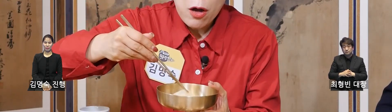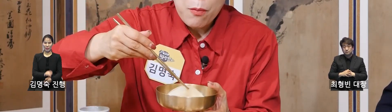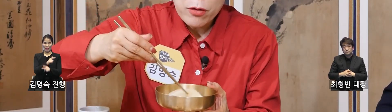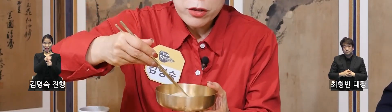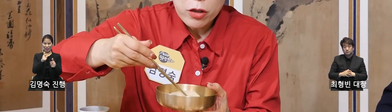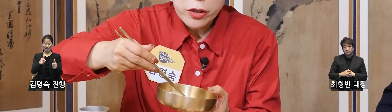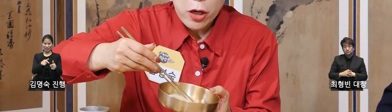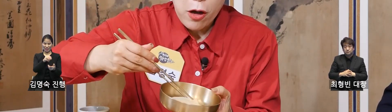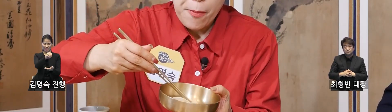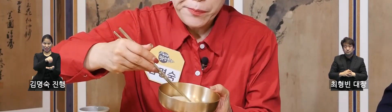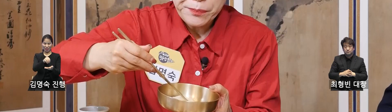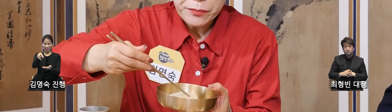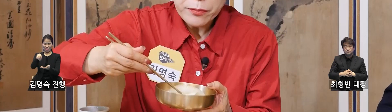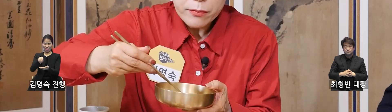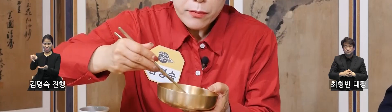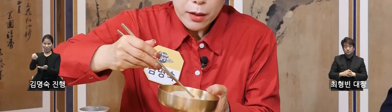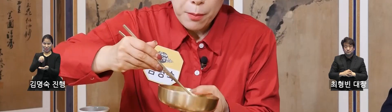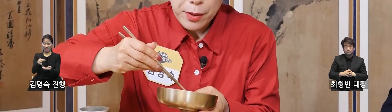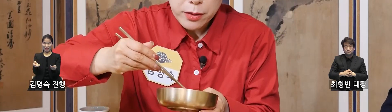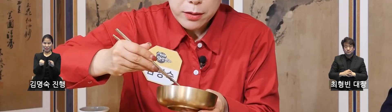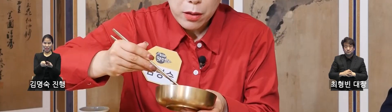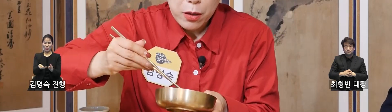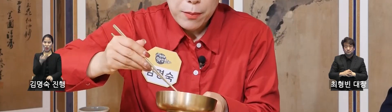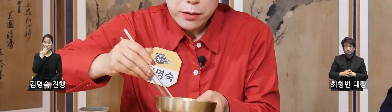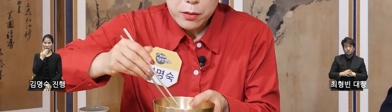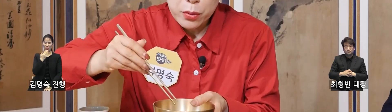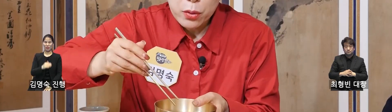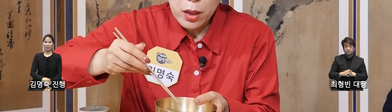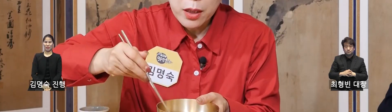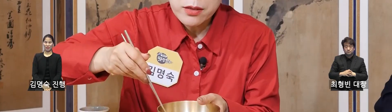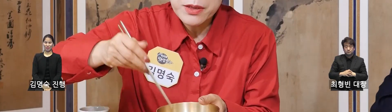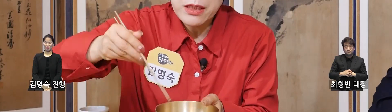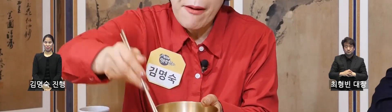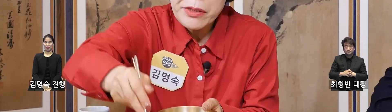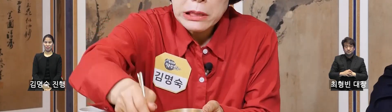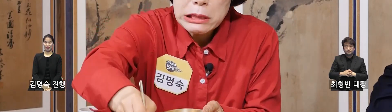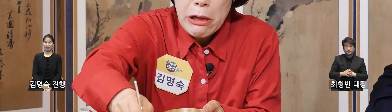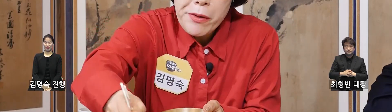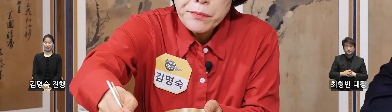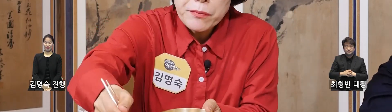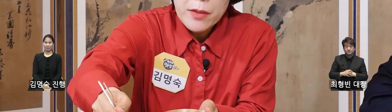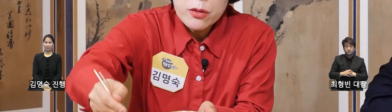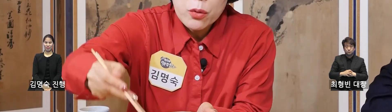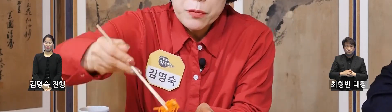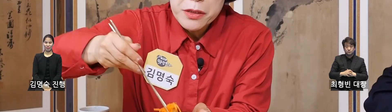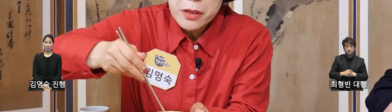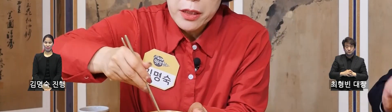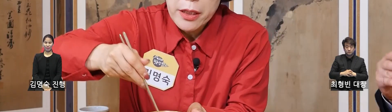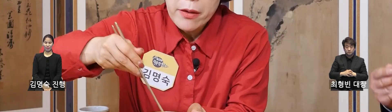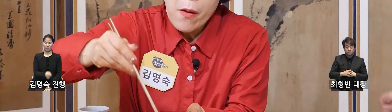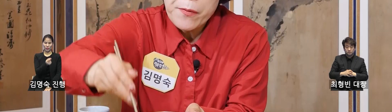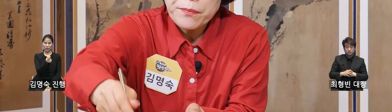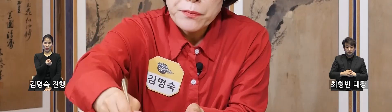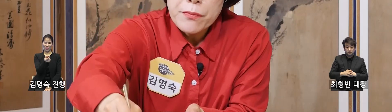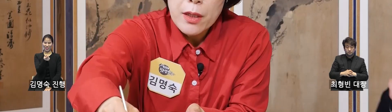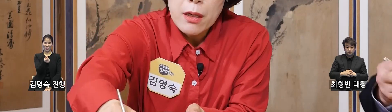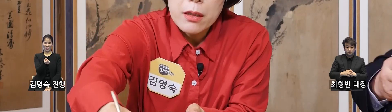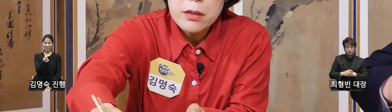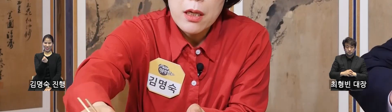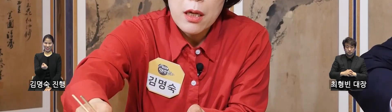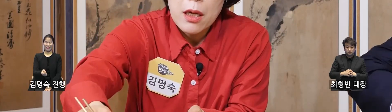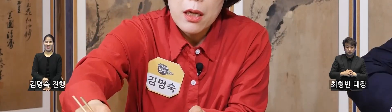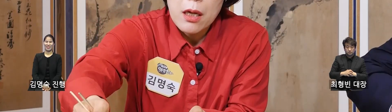싸서 먹는 거죠 4 한번 쳐서 맛을 보도록 하겠습니다 이쪽에 c5